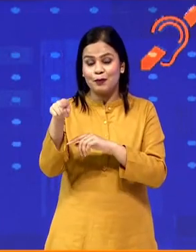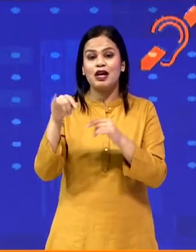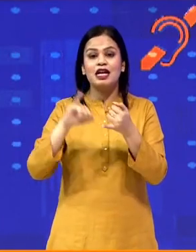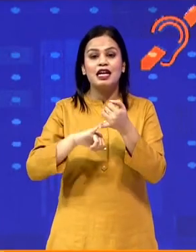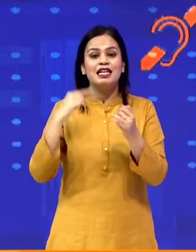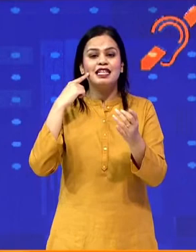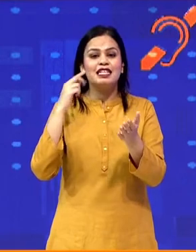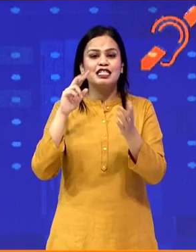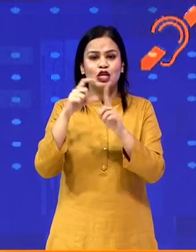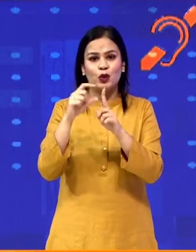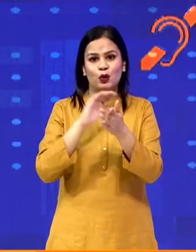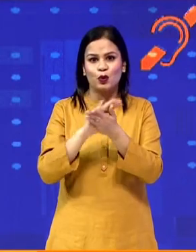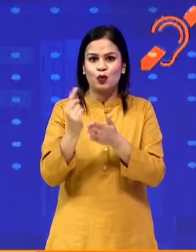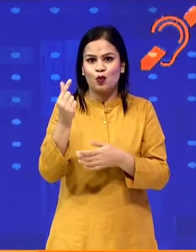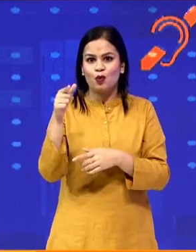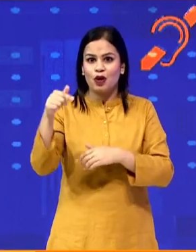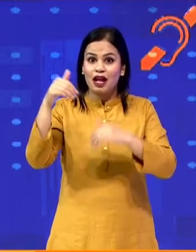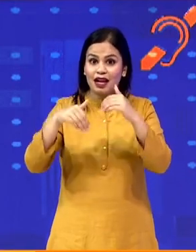इलेक्शन